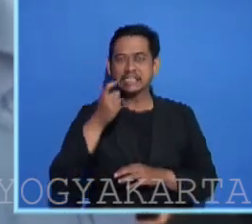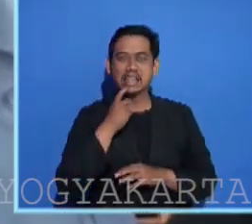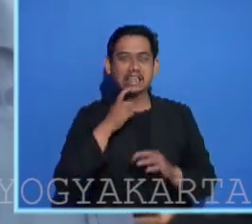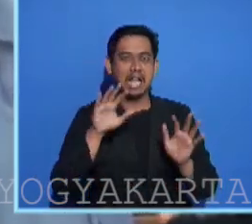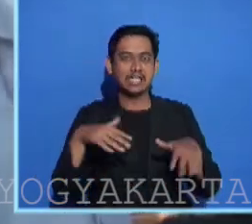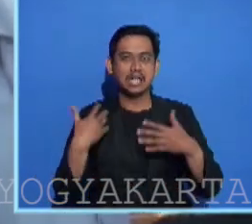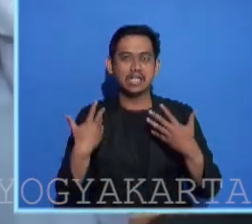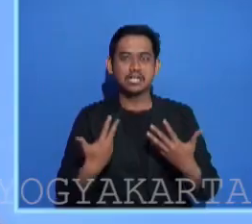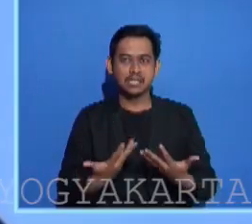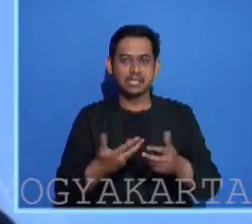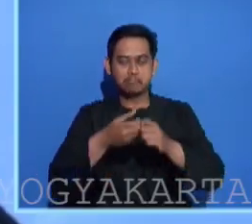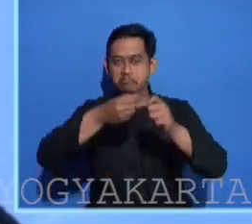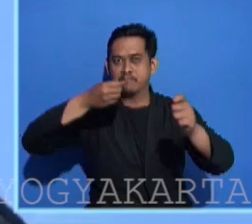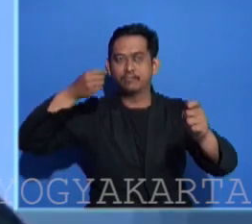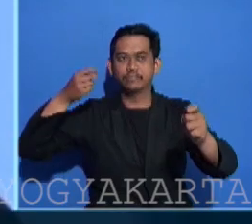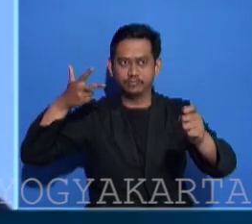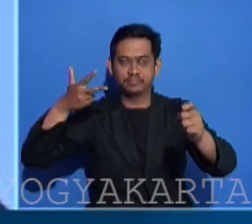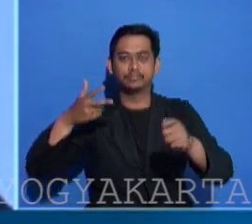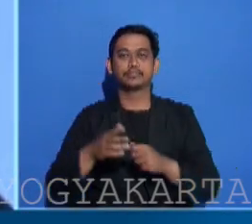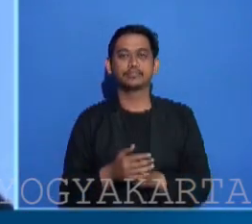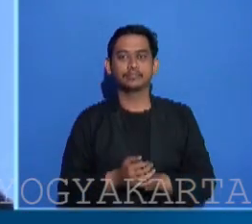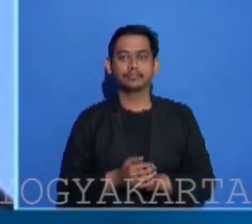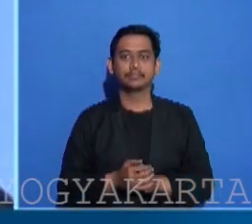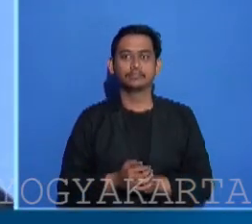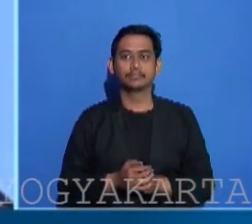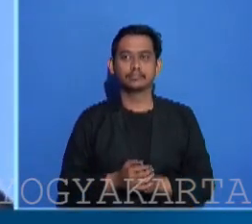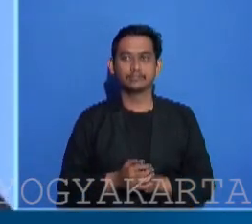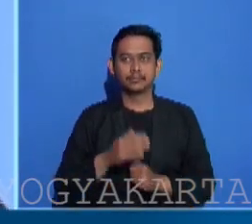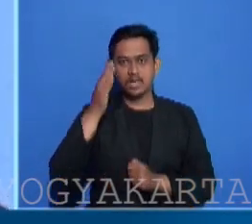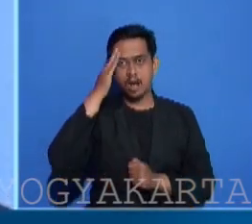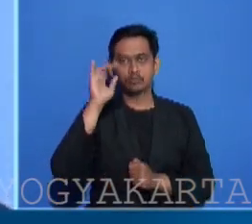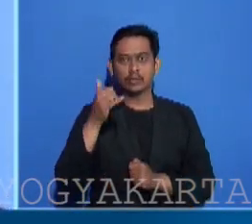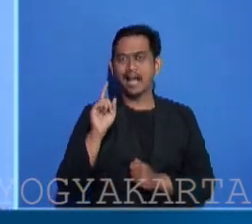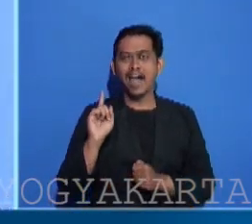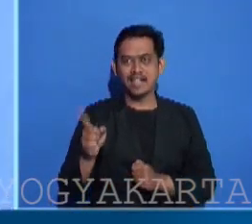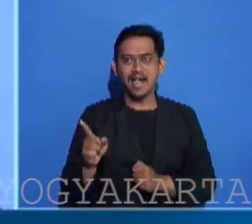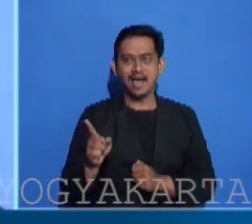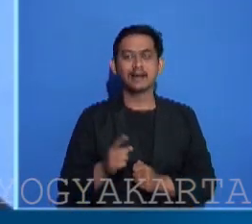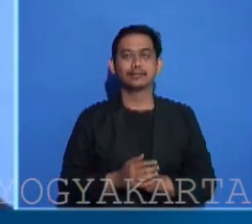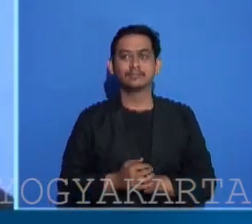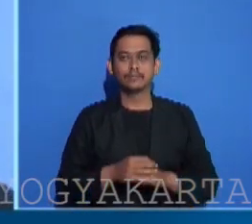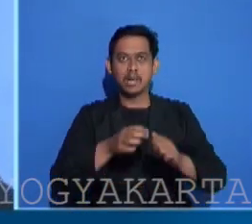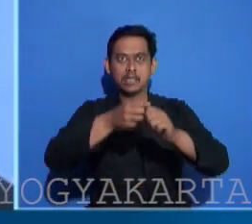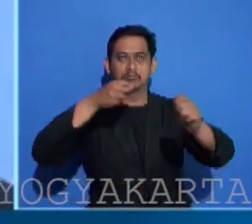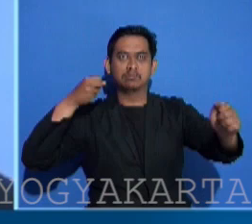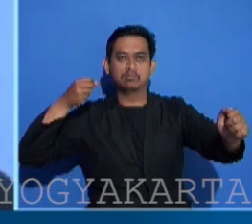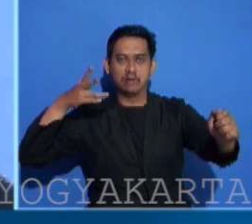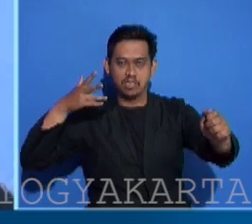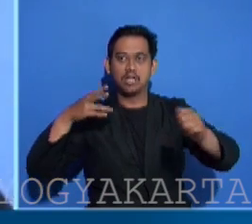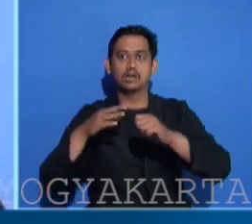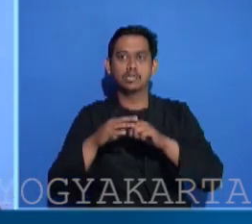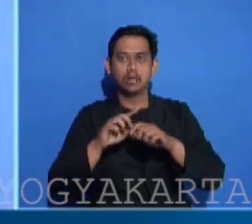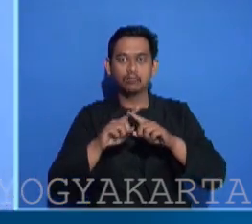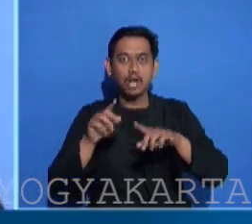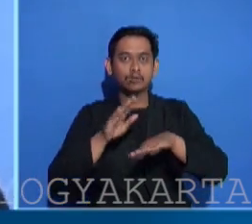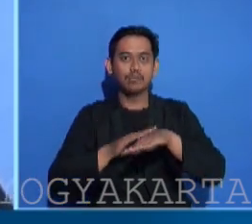kasana Jemparingan. Jadi ternyata baru tahu di Jogja itu ada yang namanya panahan, tapi tradisional banget